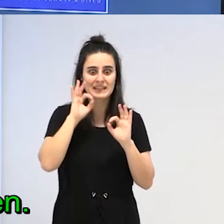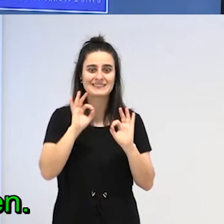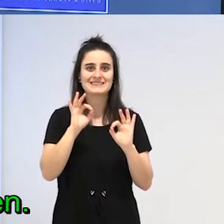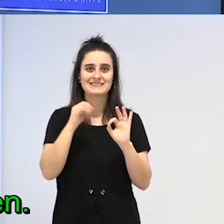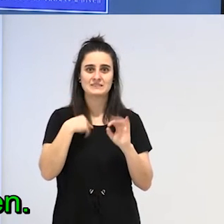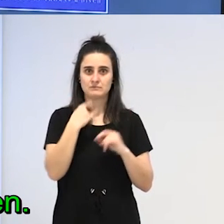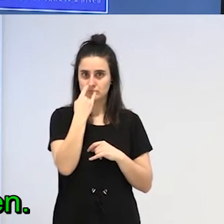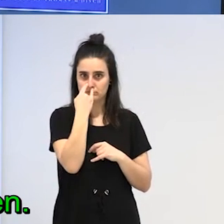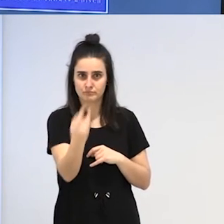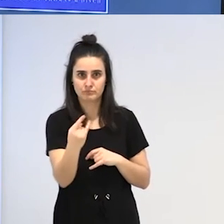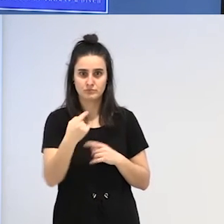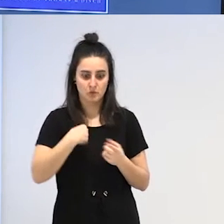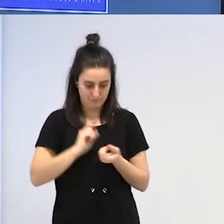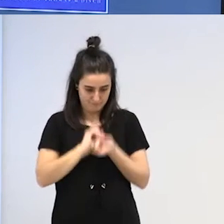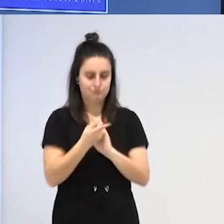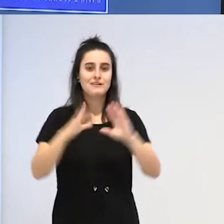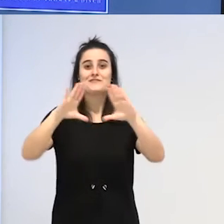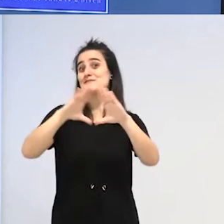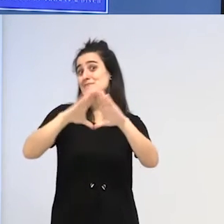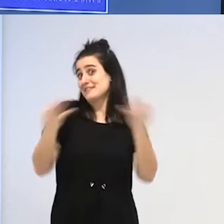ba, feminista egin nintzen.